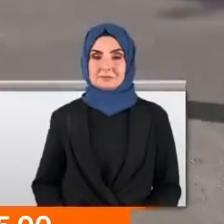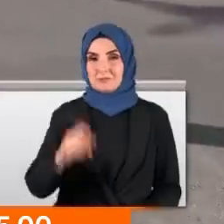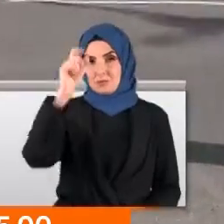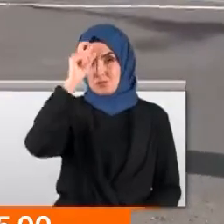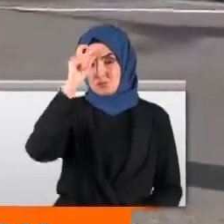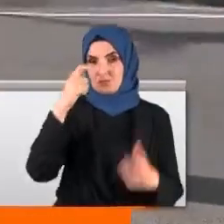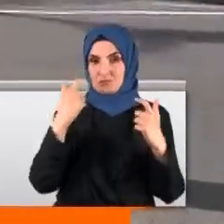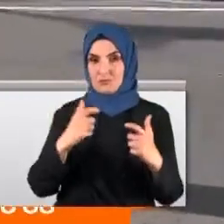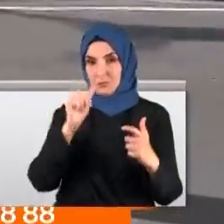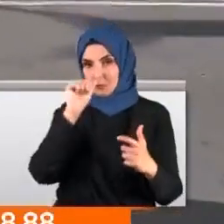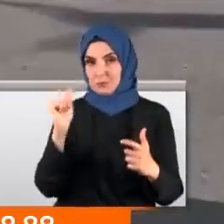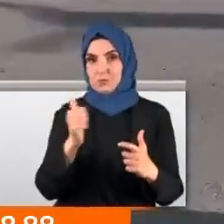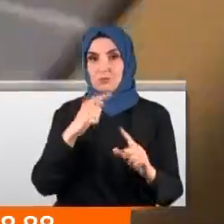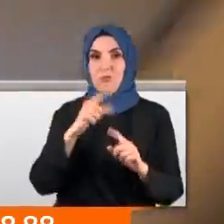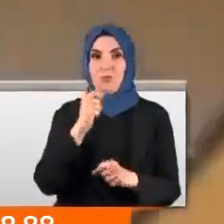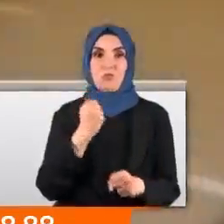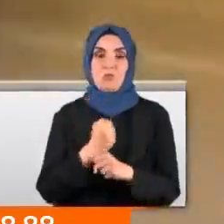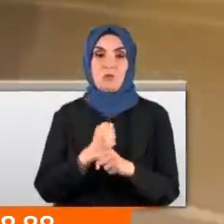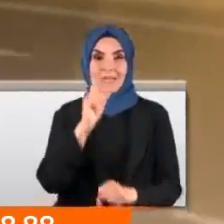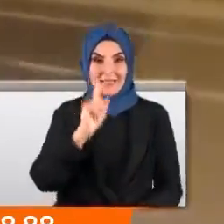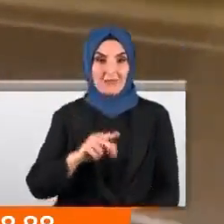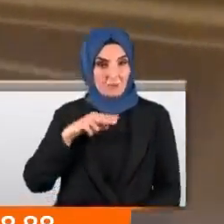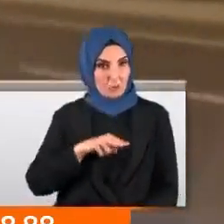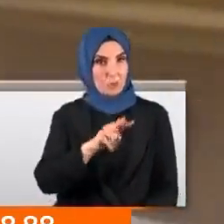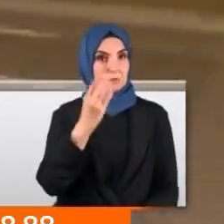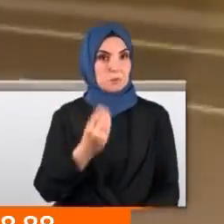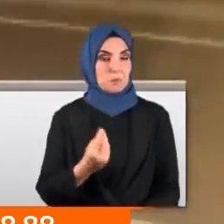Türkiye'nin gururu Togg ilk kez yola indi.